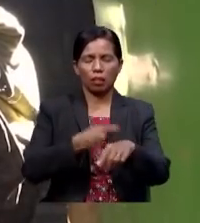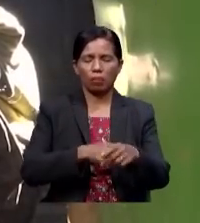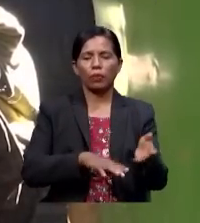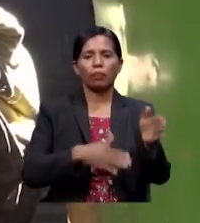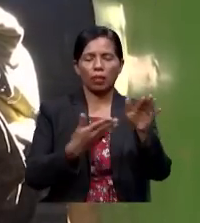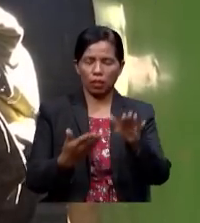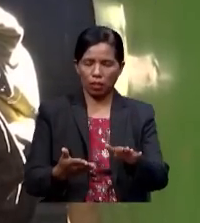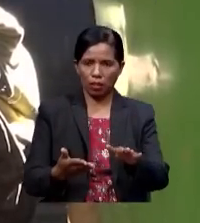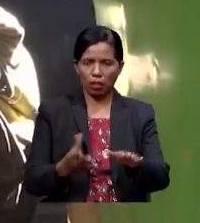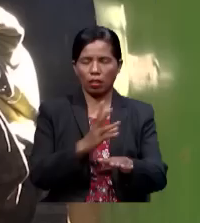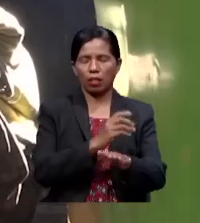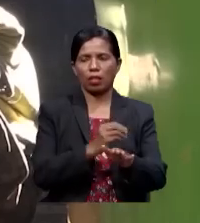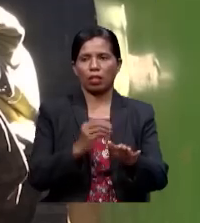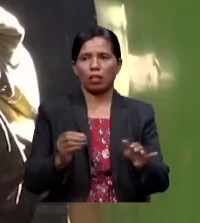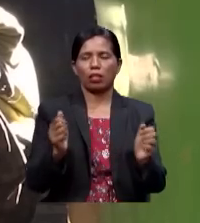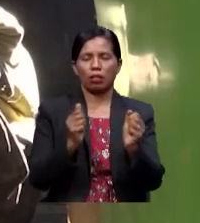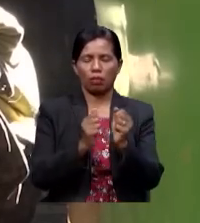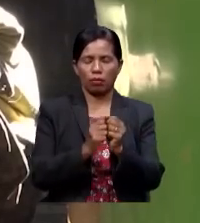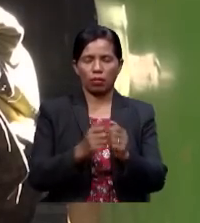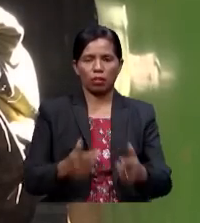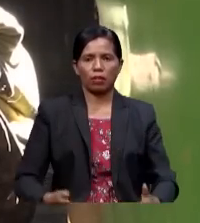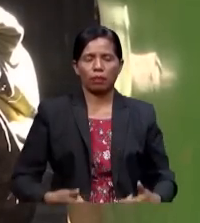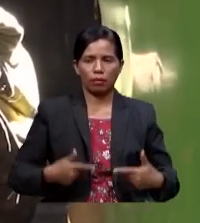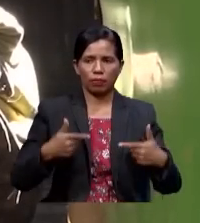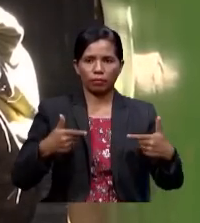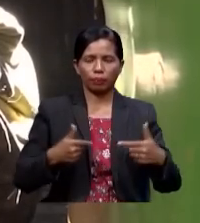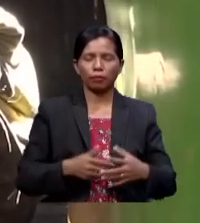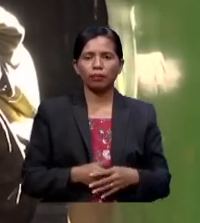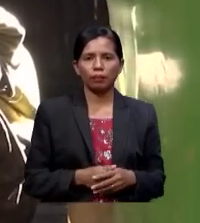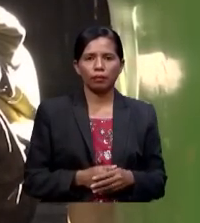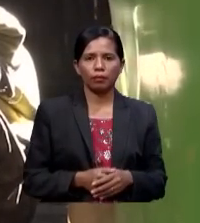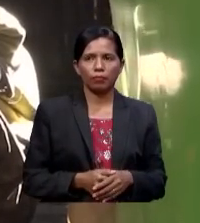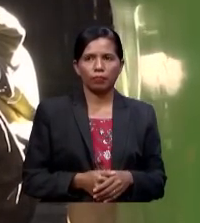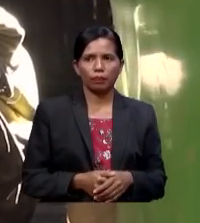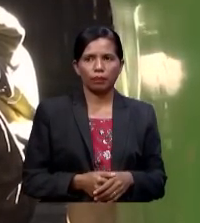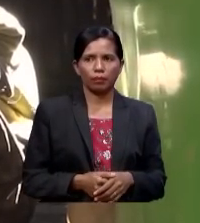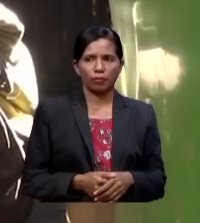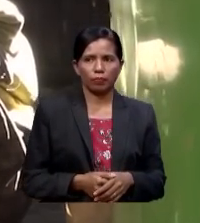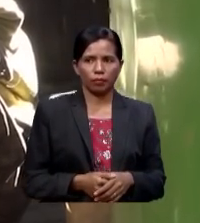hodia kutu Moris ne nia peregrinasan. Equipa cobertura GMN.